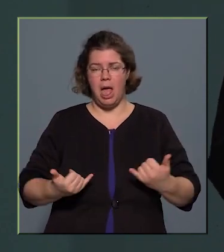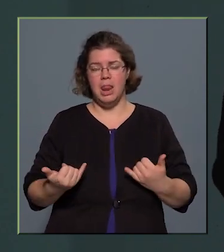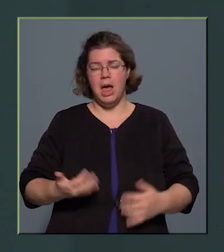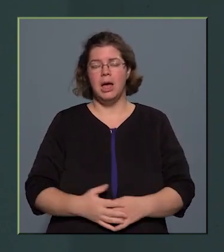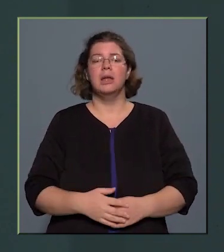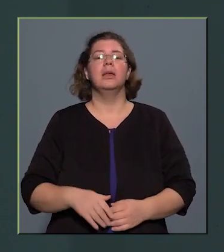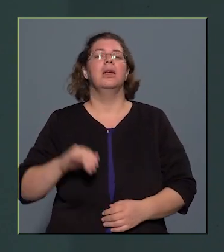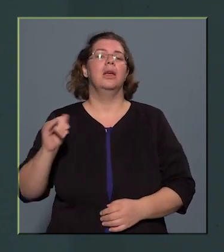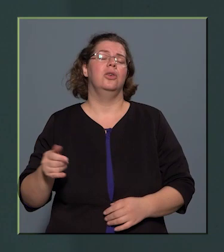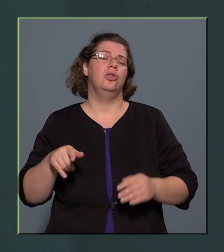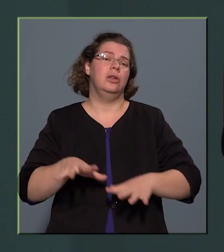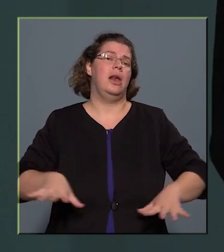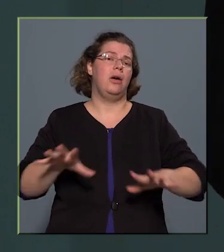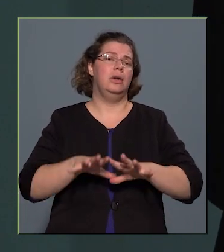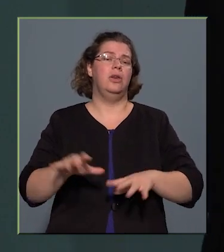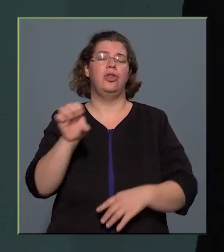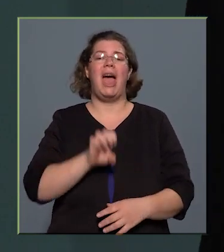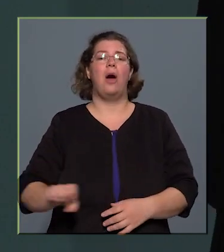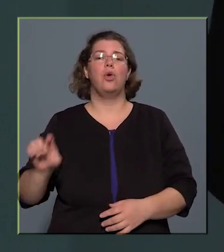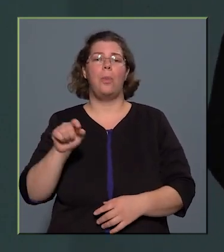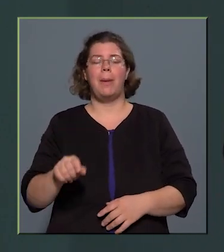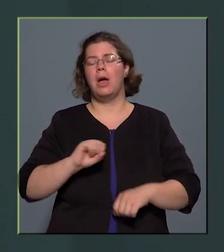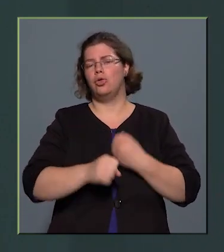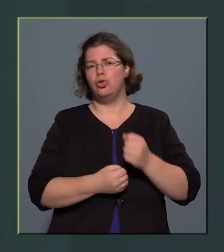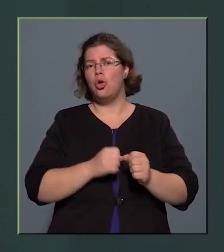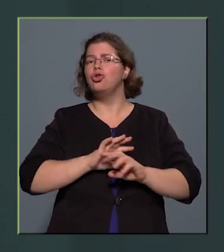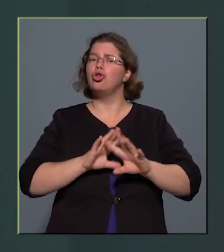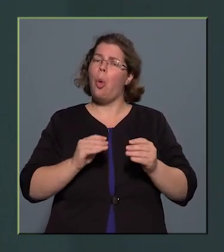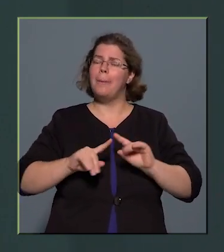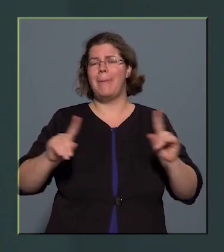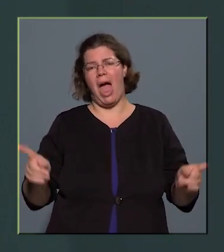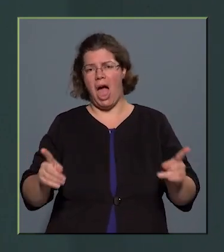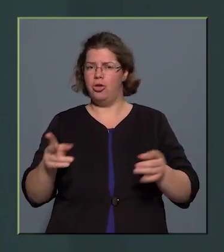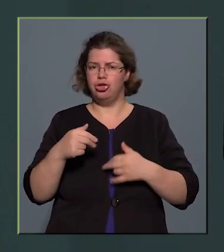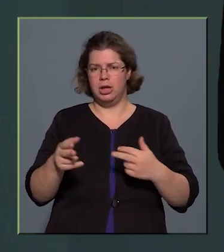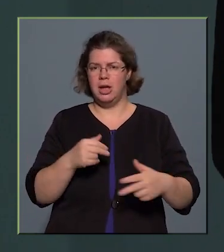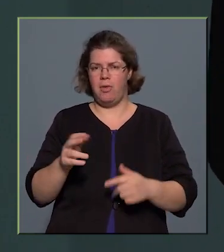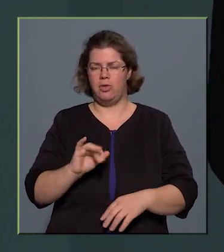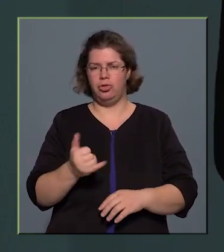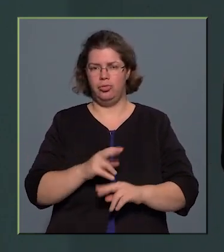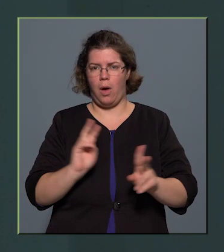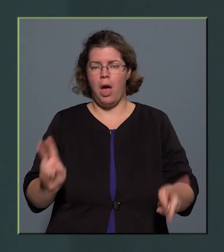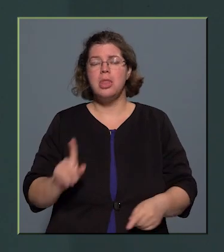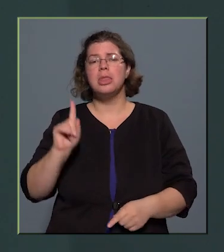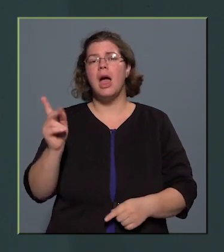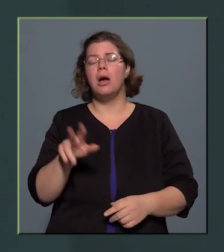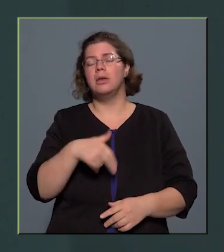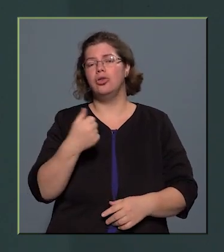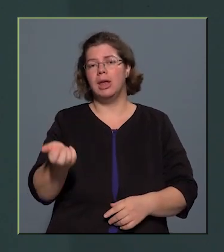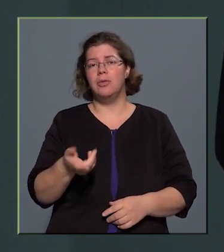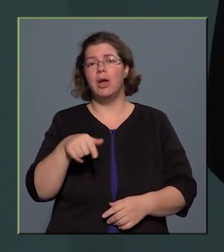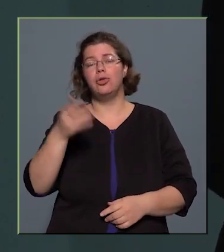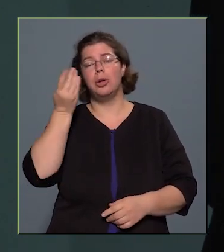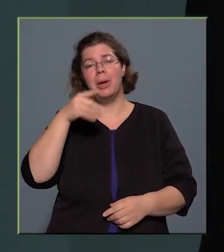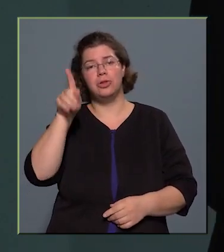aztán nyilván itt regionálisan Európában küzdünk sok más kihívással is, és az is egy kihívás egyébként, hogy a